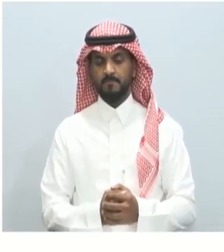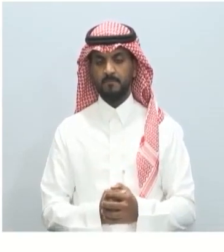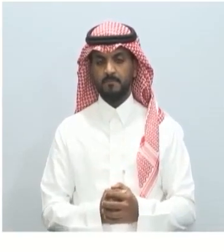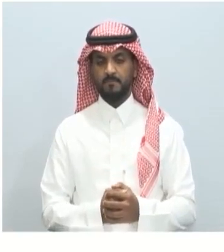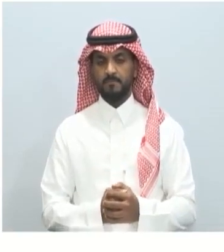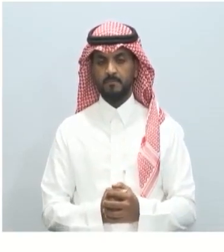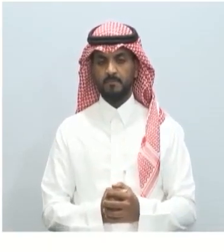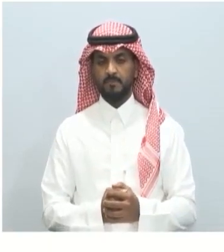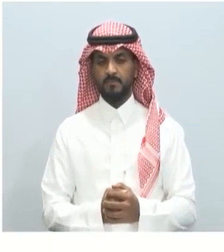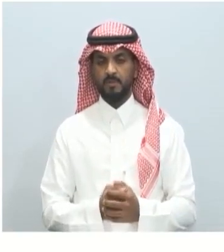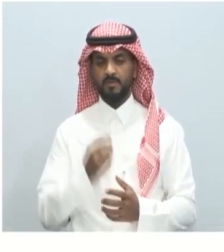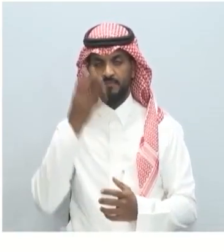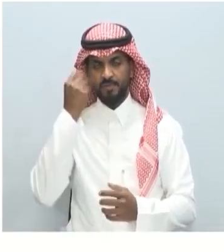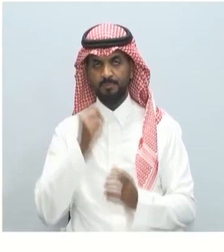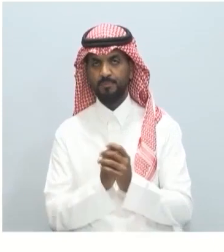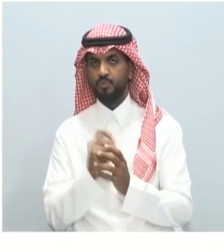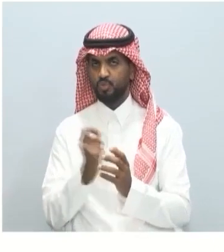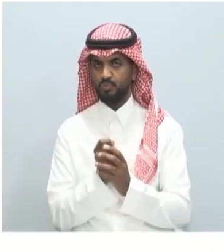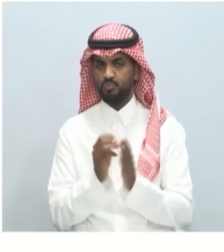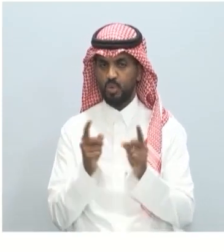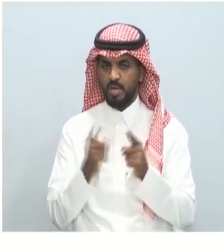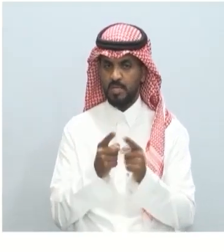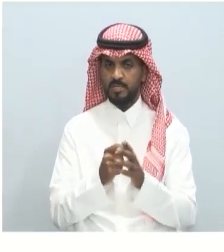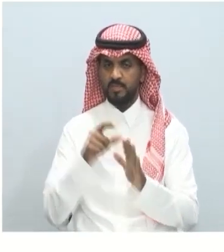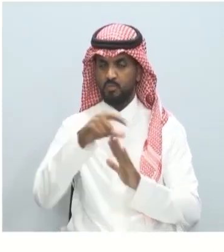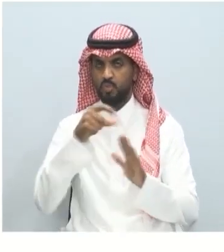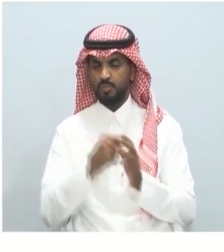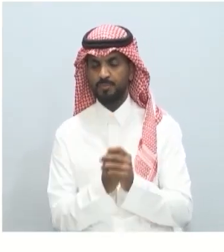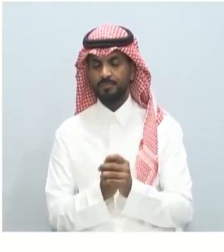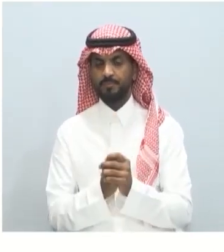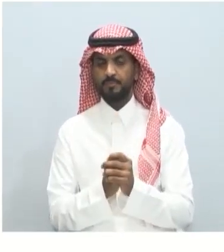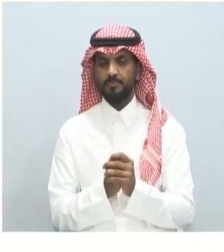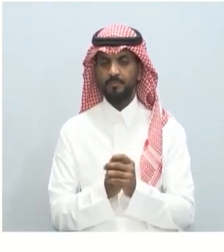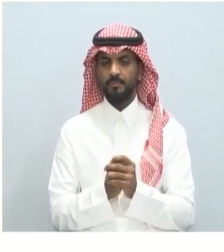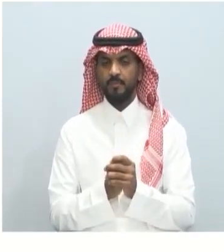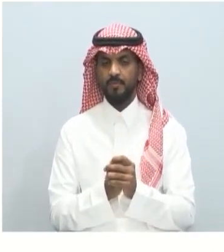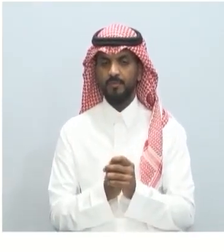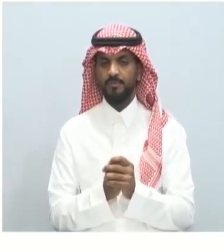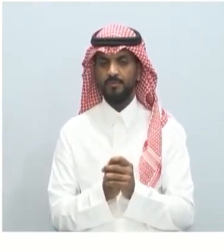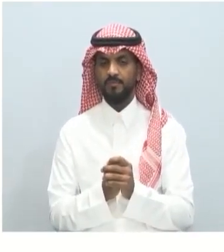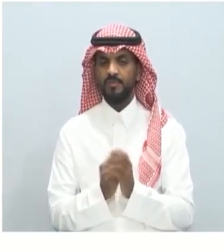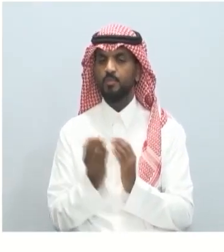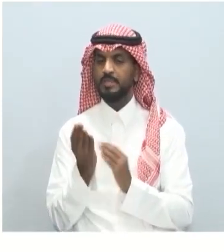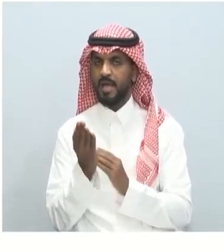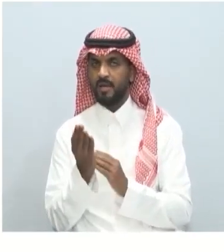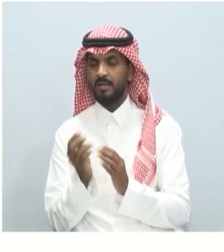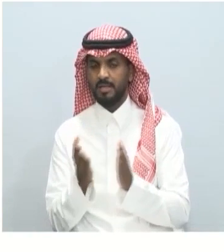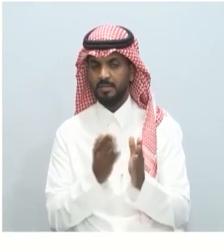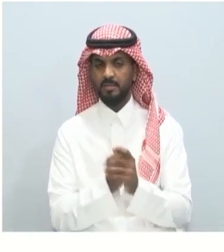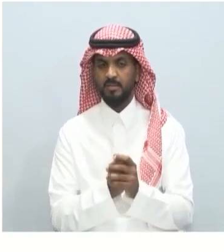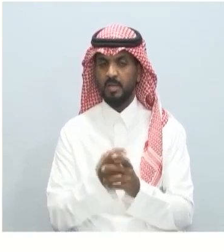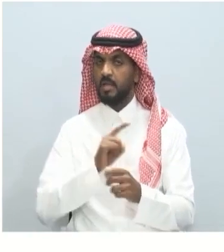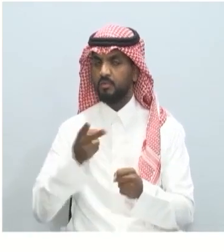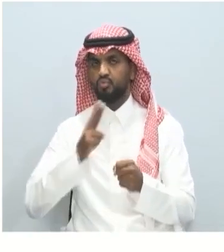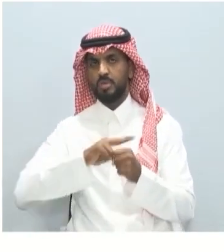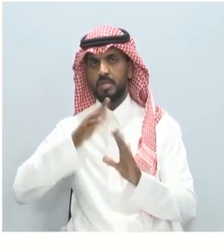جميل هنا الفهم اكتب ملخصا للموضوع الموضوع السابق في ضوء البطاقه الاتيه دون مراجعه